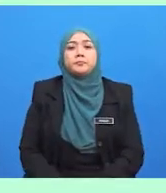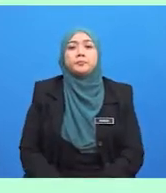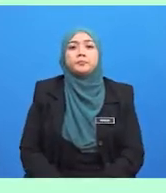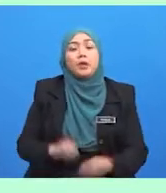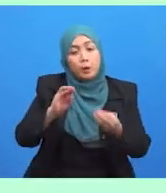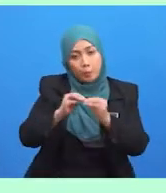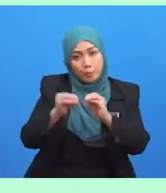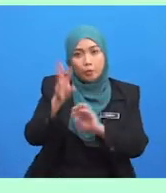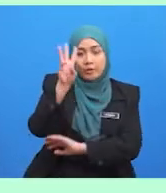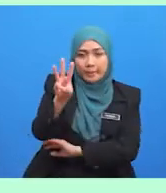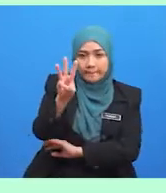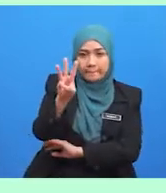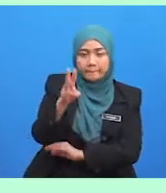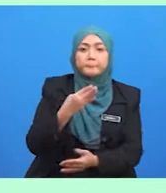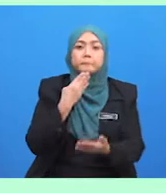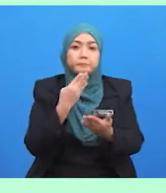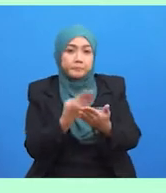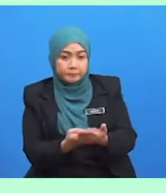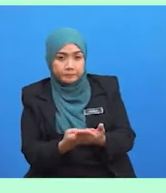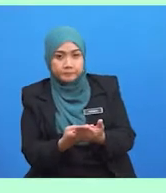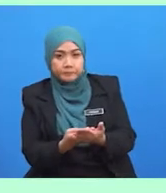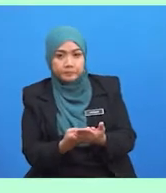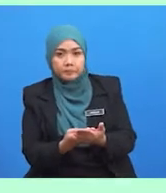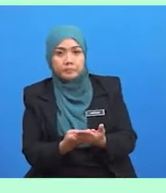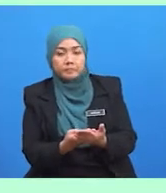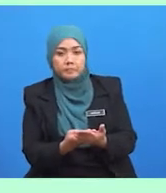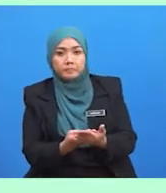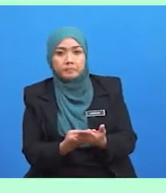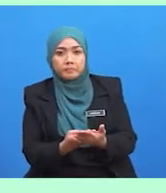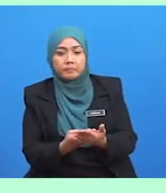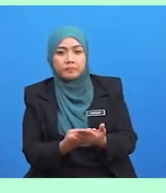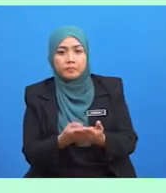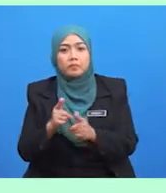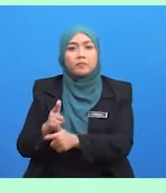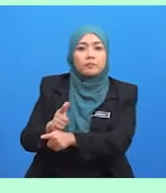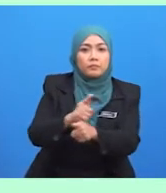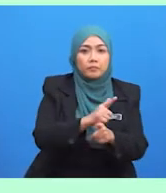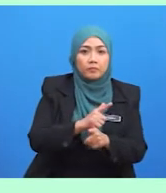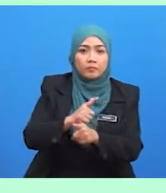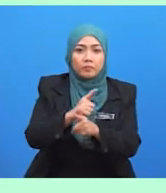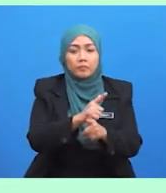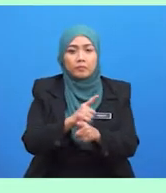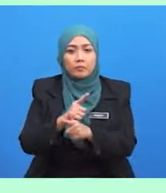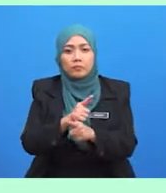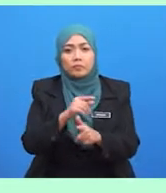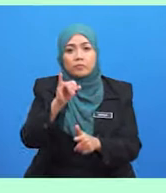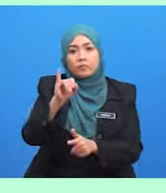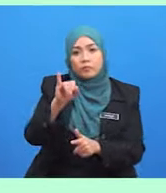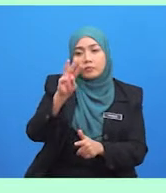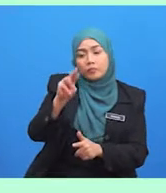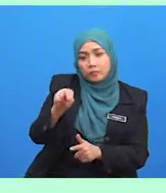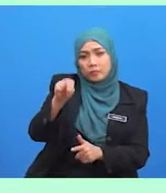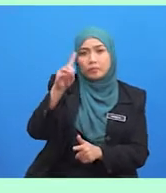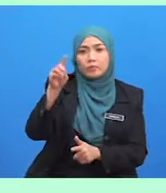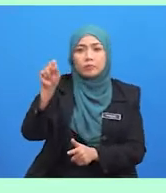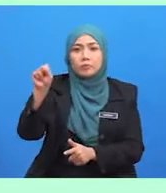Yang akhir sekali, kebaikan mengadakan sekatan ini melindungi industri muda dan tempatan